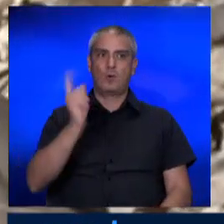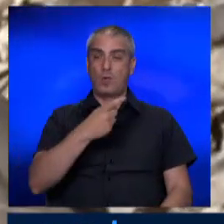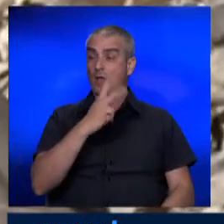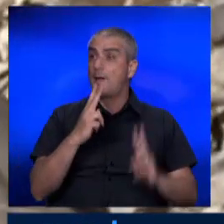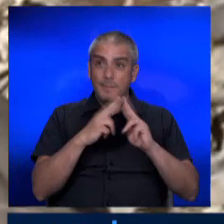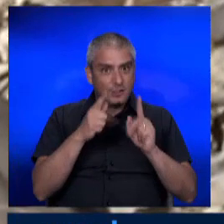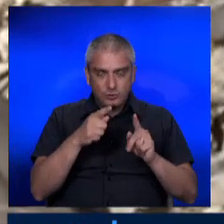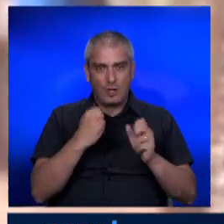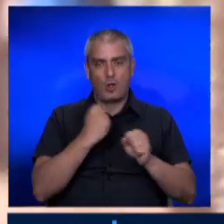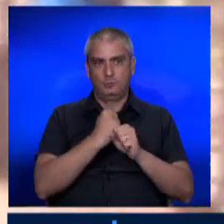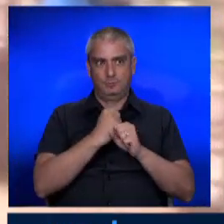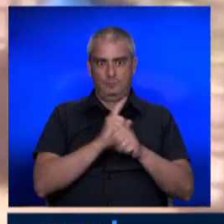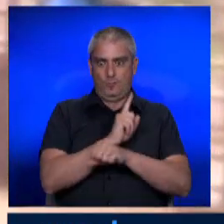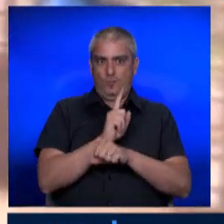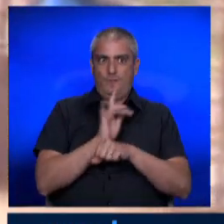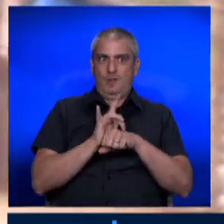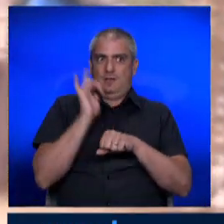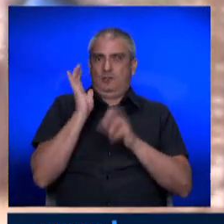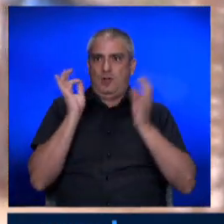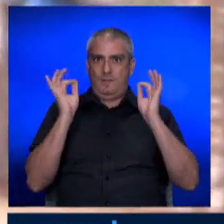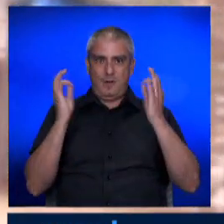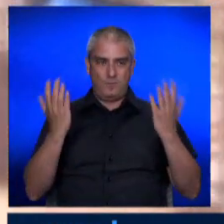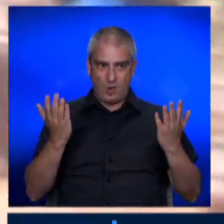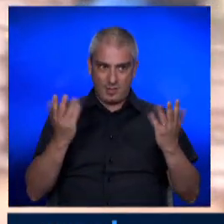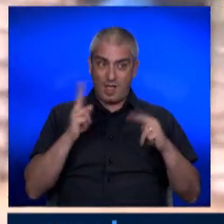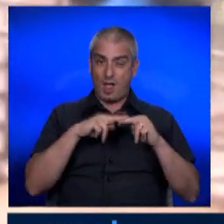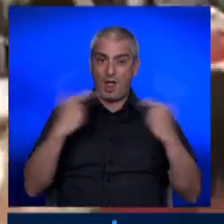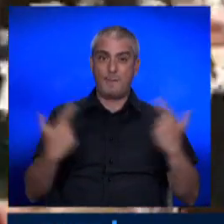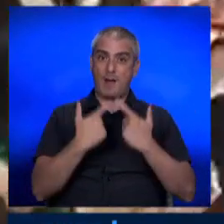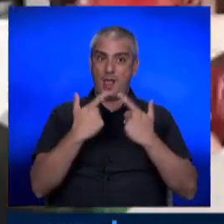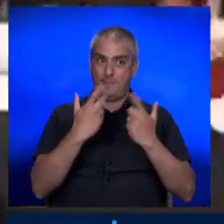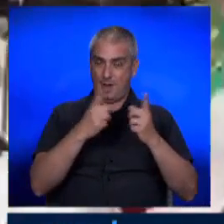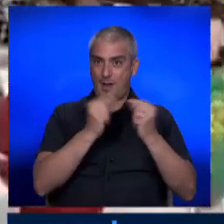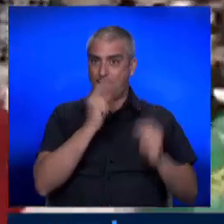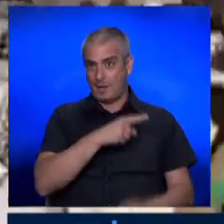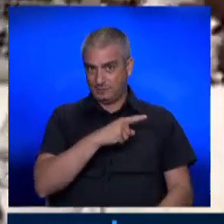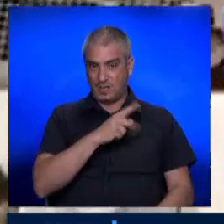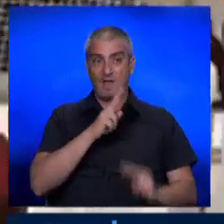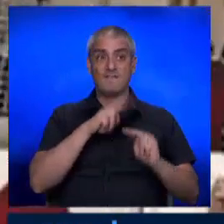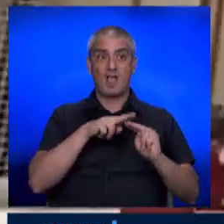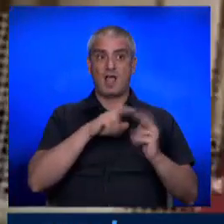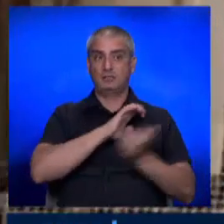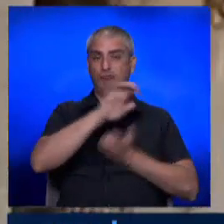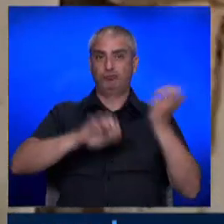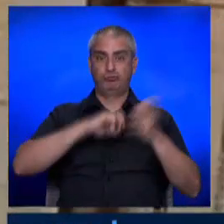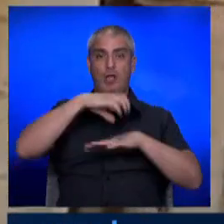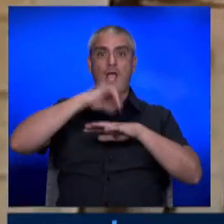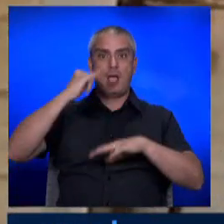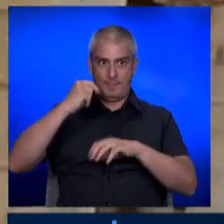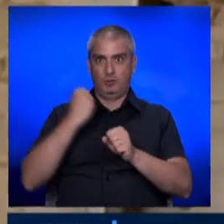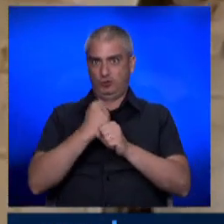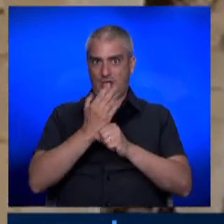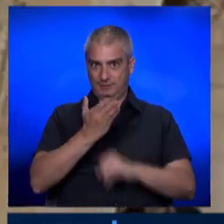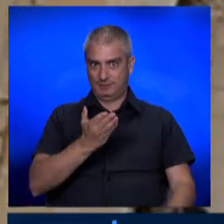הפגישה הזאת מתקיימת בתקופה רגישה במיוחד, אחרי סבב הלחימה בעזה ואחרי התסיסה בהר הבית שהובילה